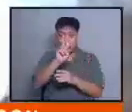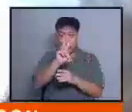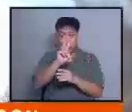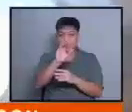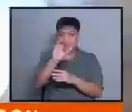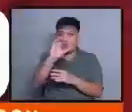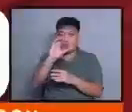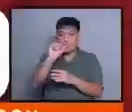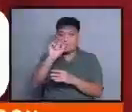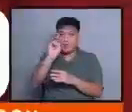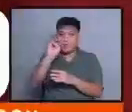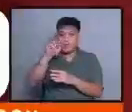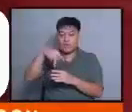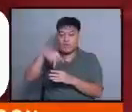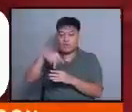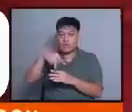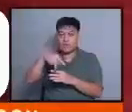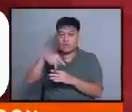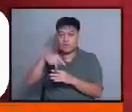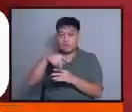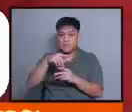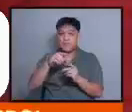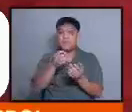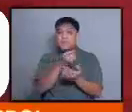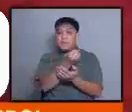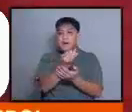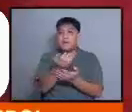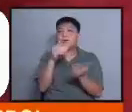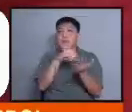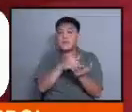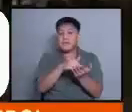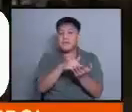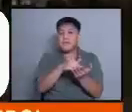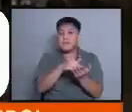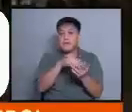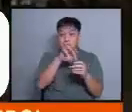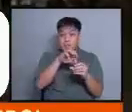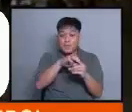sa resulta ng initial recount at sa hiling ni Marcos na